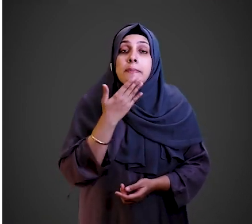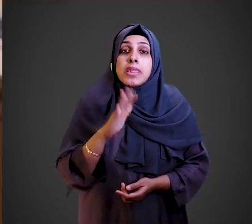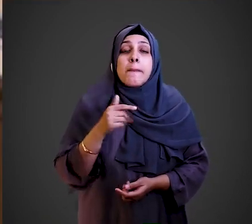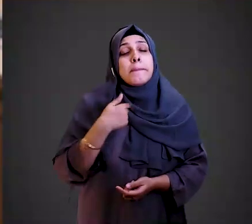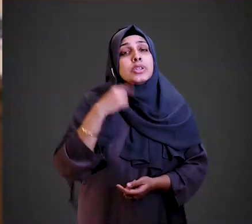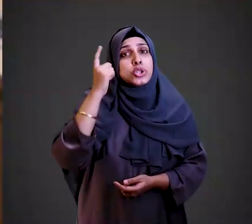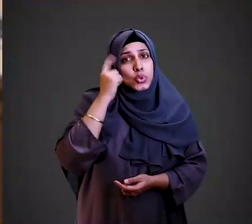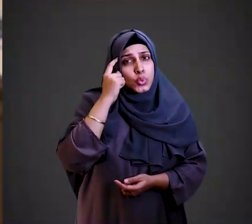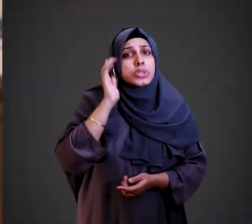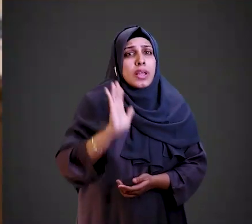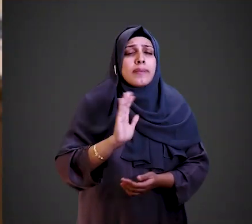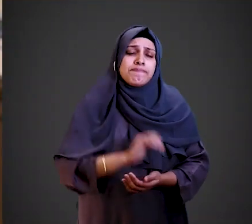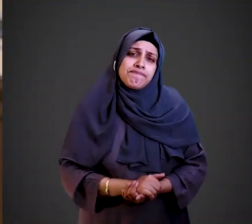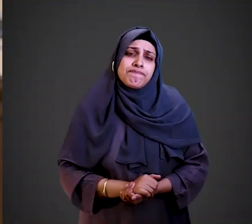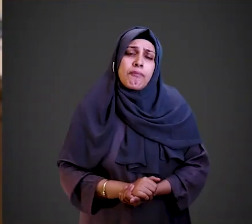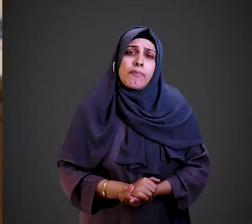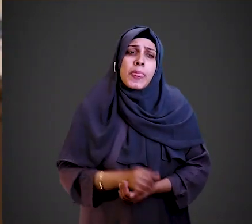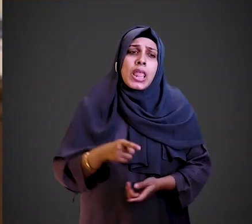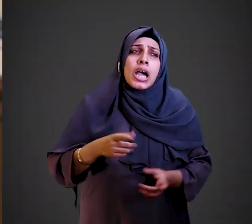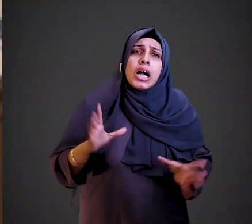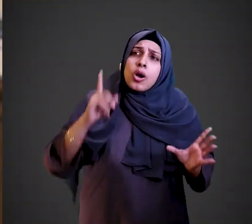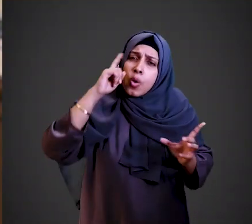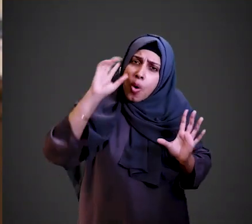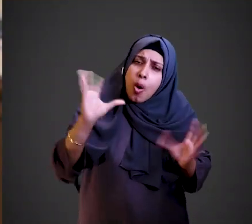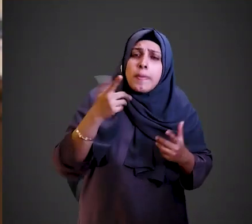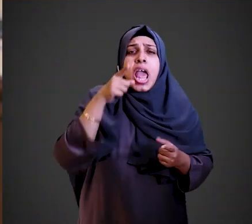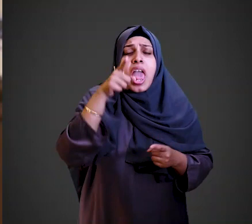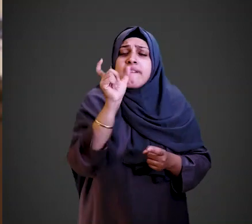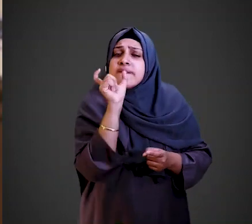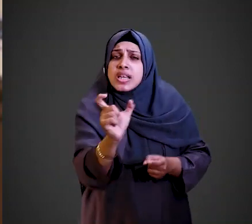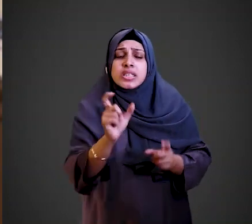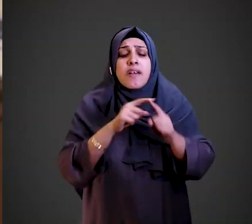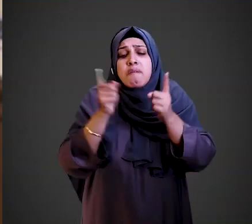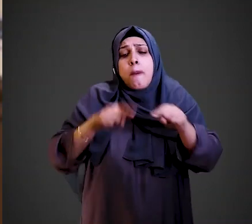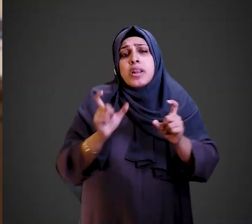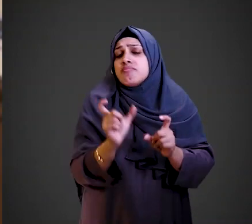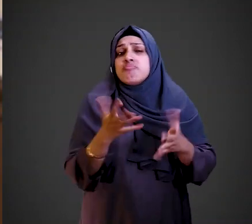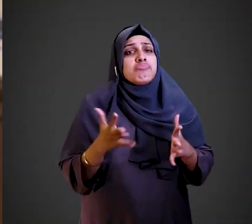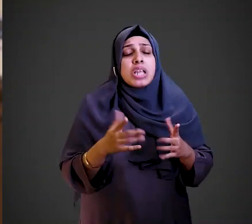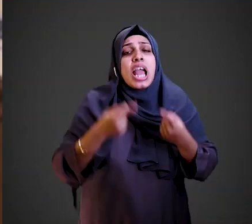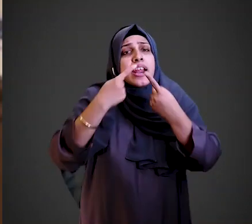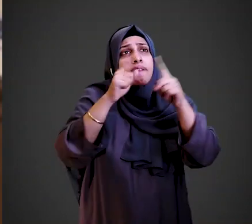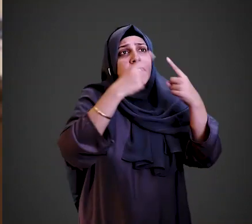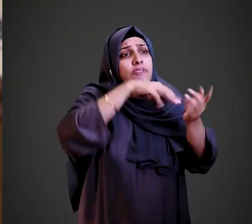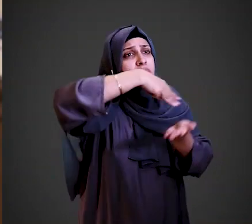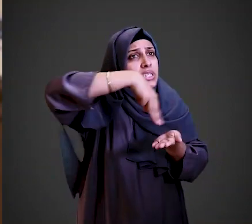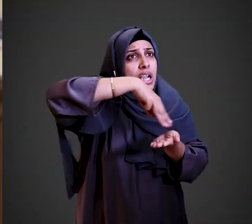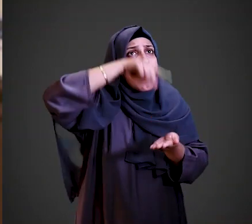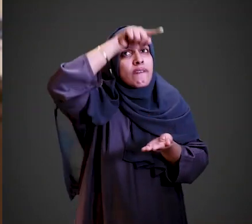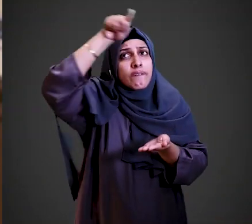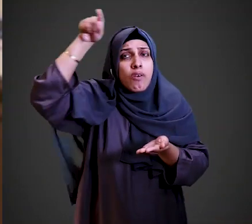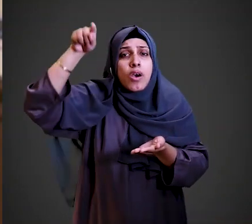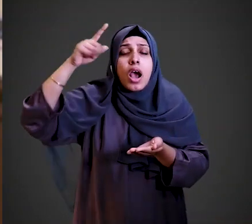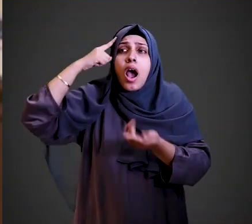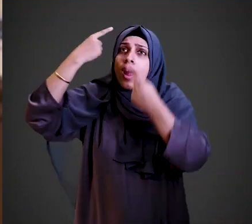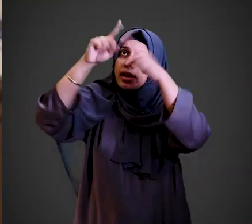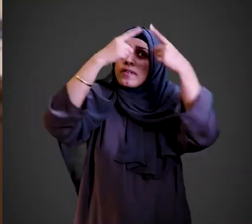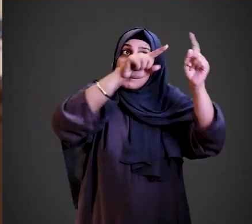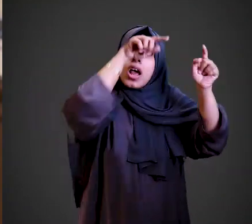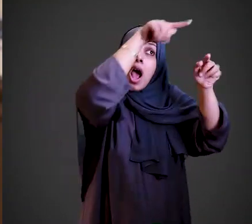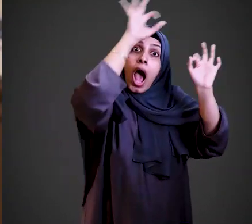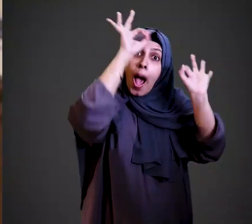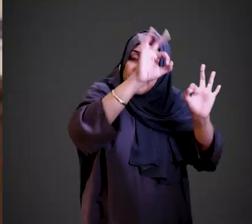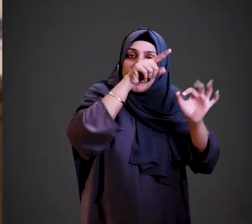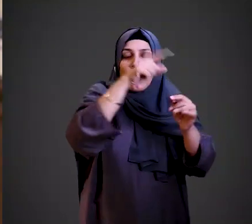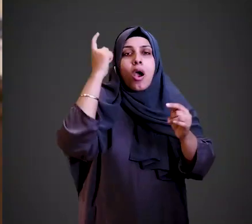اس بارے میں جو میرا خیال ہے وہ یہ ہے کہ کوئی بھی فکسڈ فارمولا نہیں ہے. ہر ملک کے اوپر ایک اس